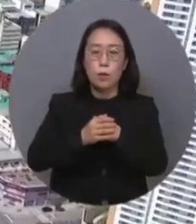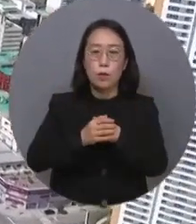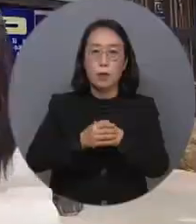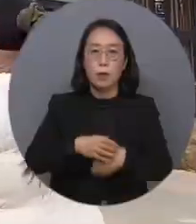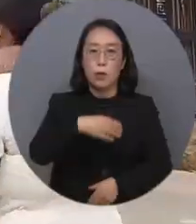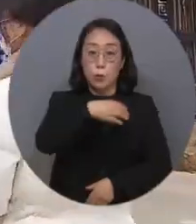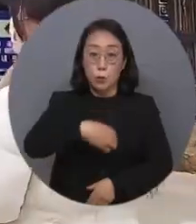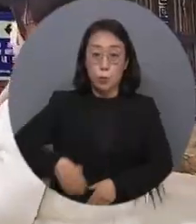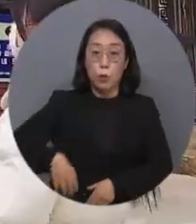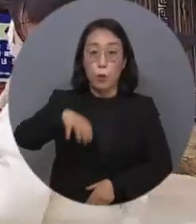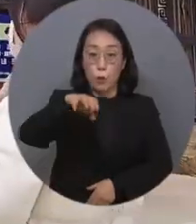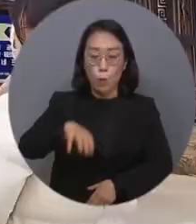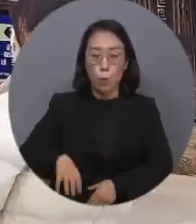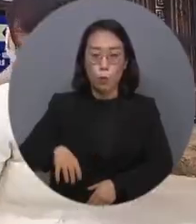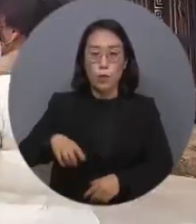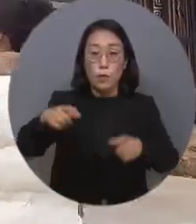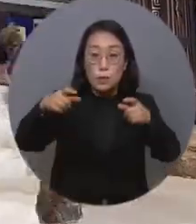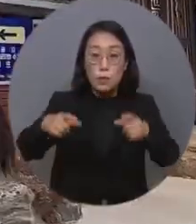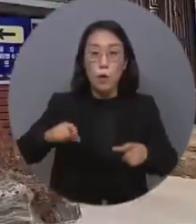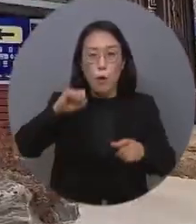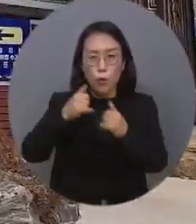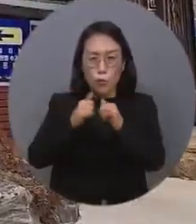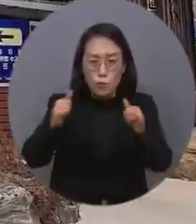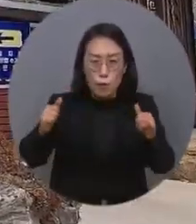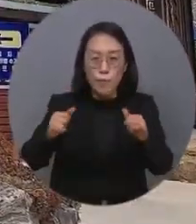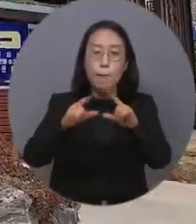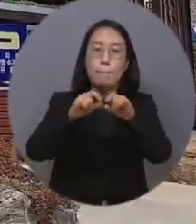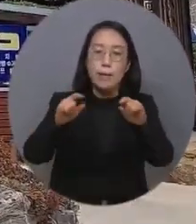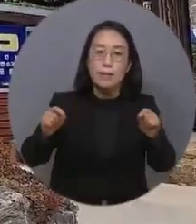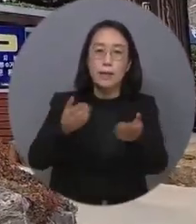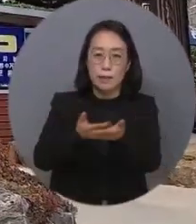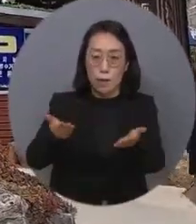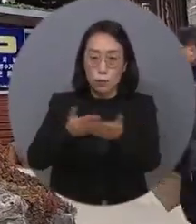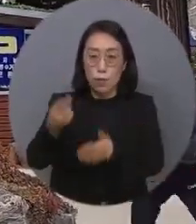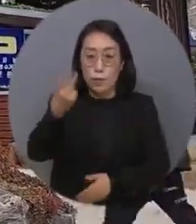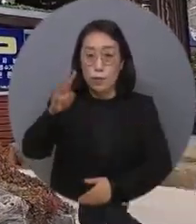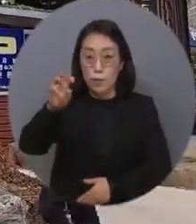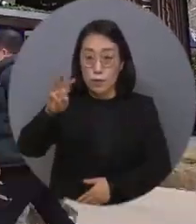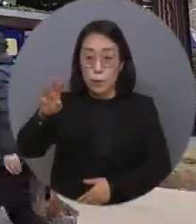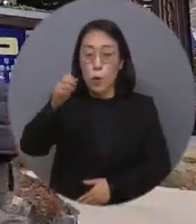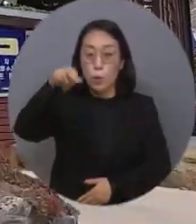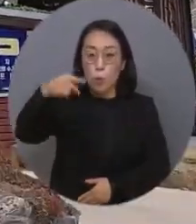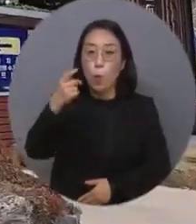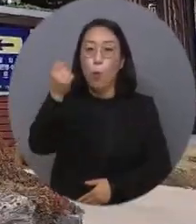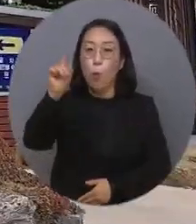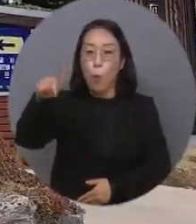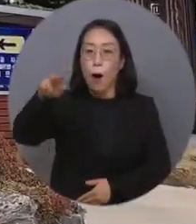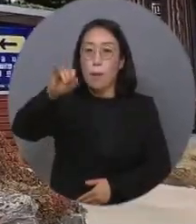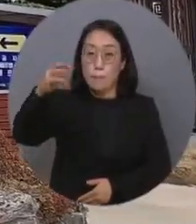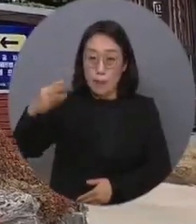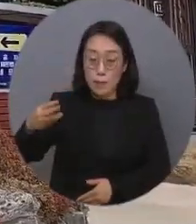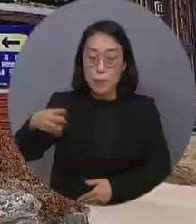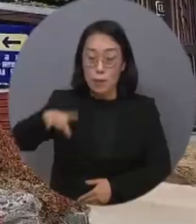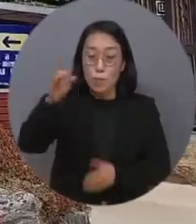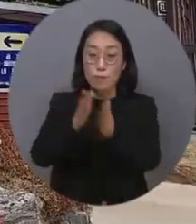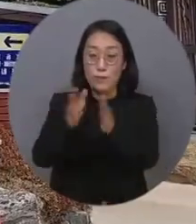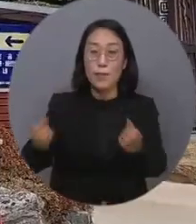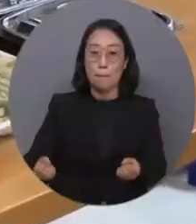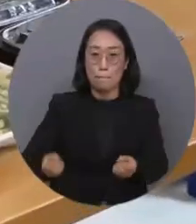주민복지센터에서 지역 취약계층에 밑반찬을 나누는 2023년 소확밀 밑반찬 지원사업 발대식을